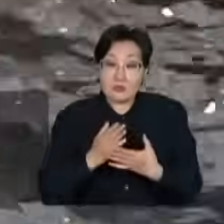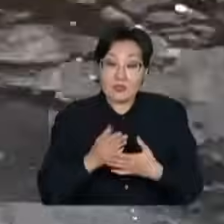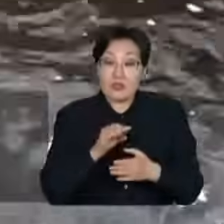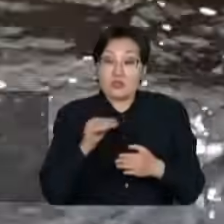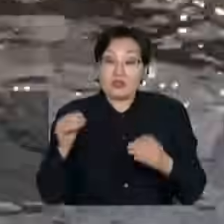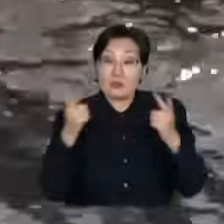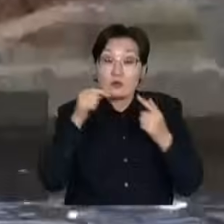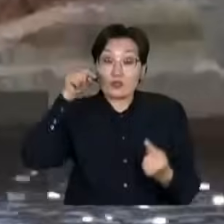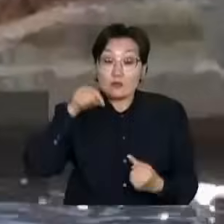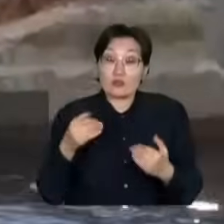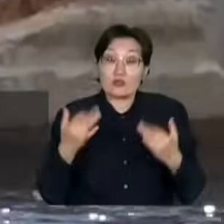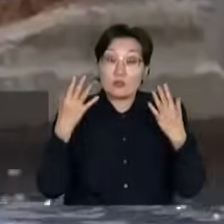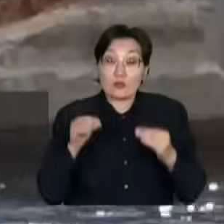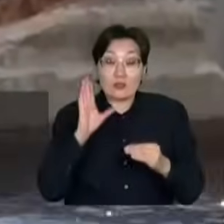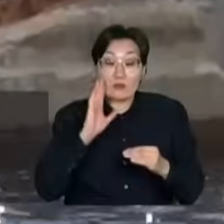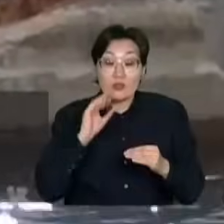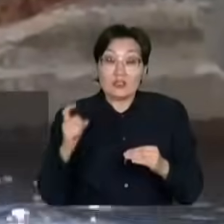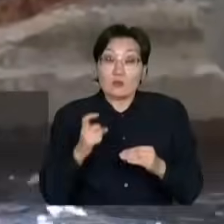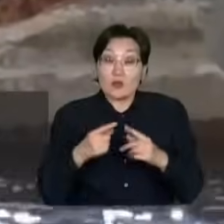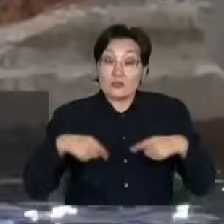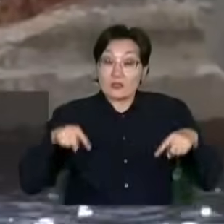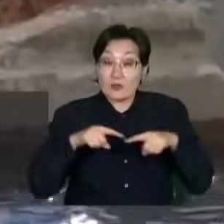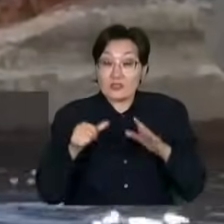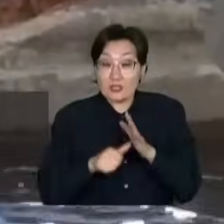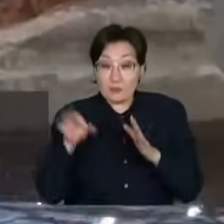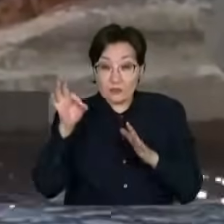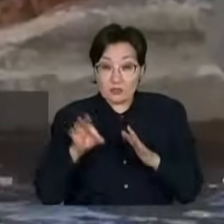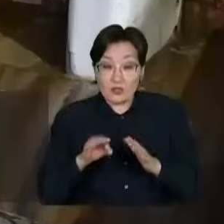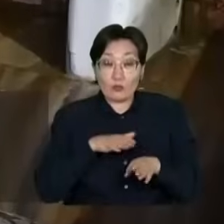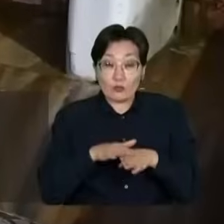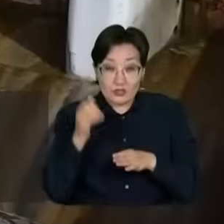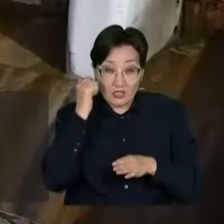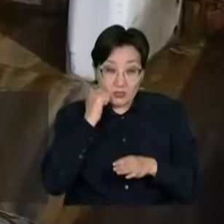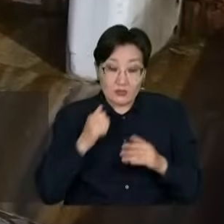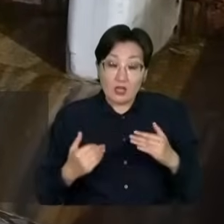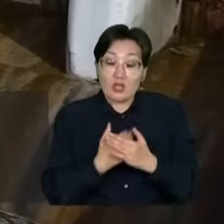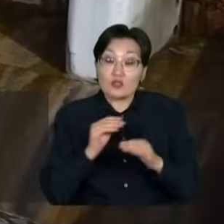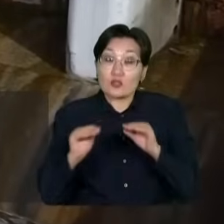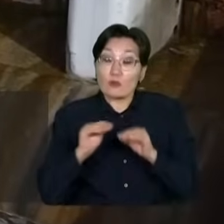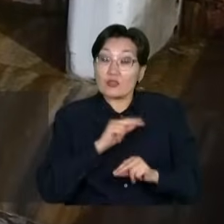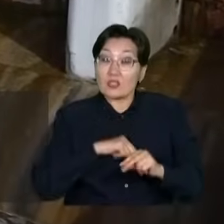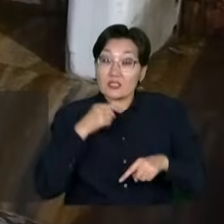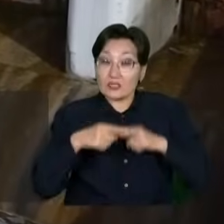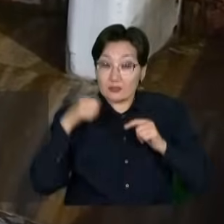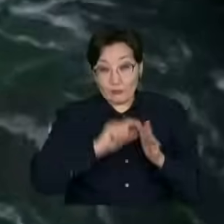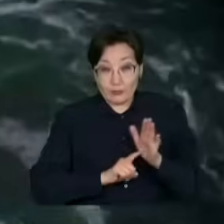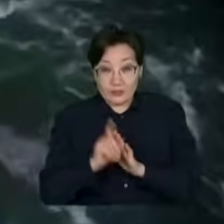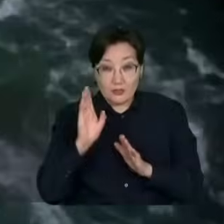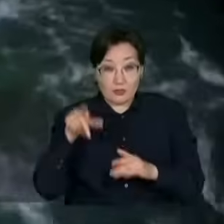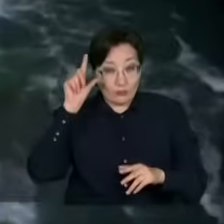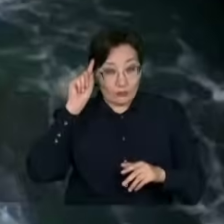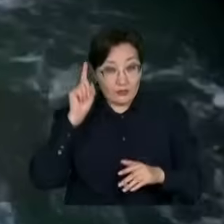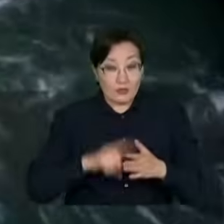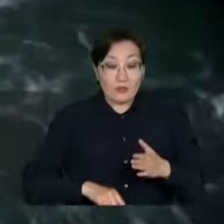дерекке сүйенсек, бүгінде су шаруашылығы нысандарының 60% тозған. Жаңалау жұмыстары келер жылдан басталады деп